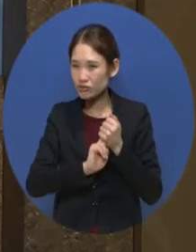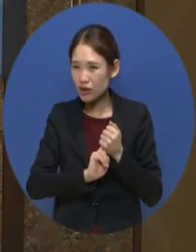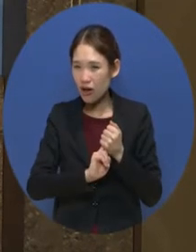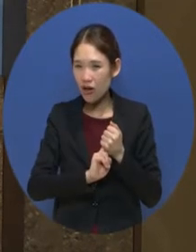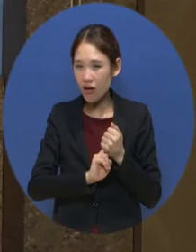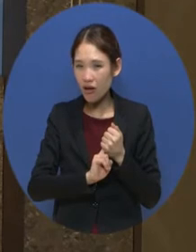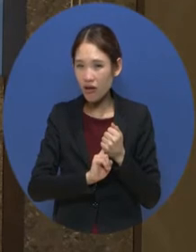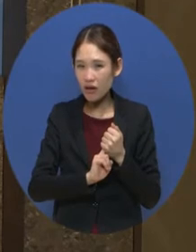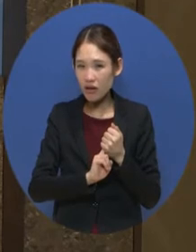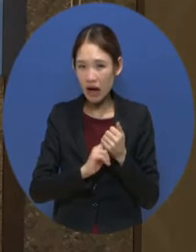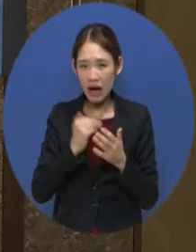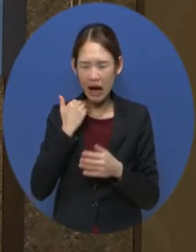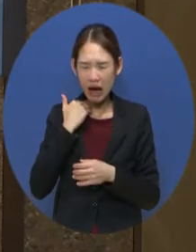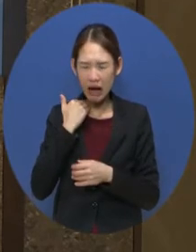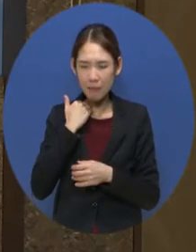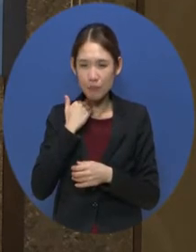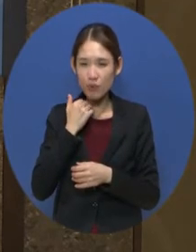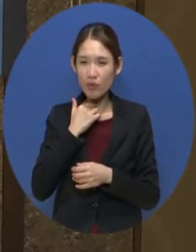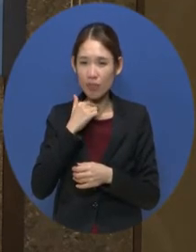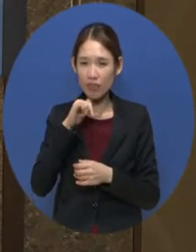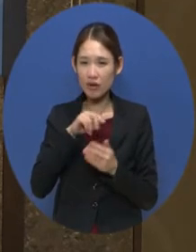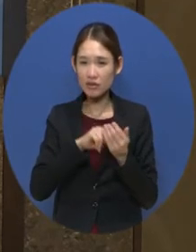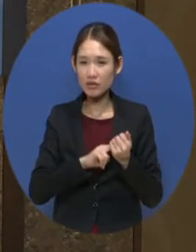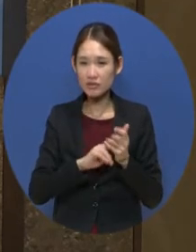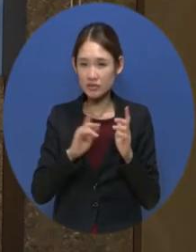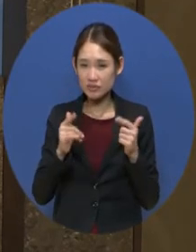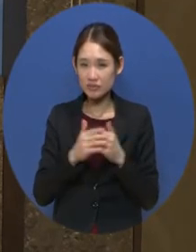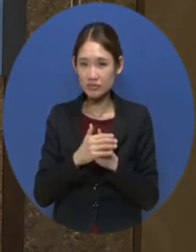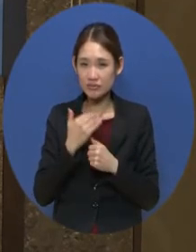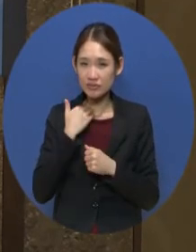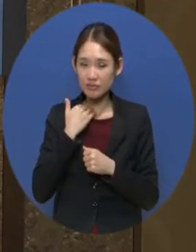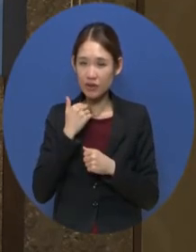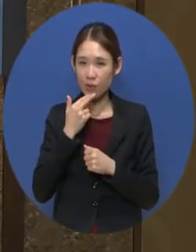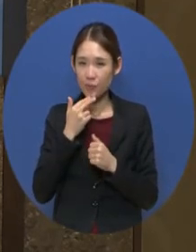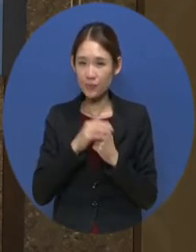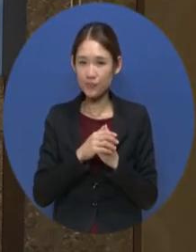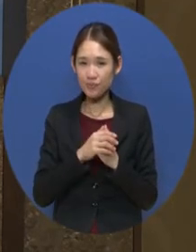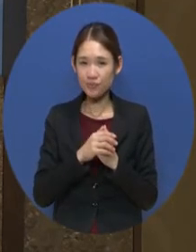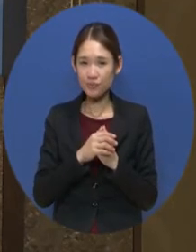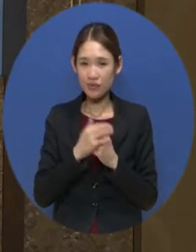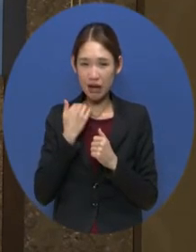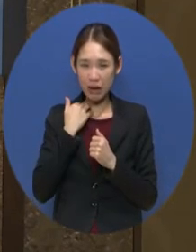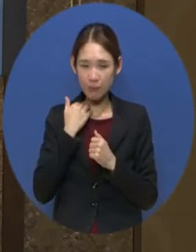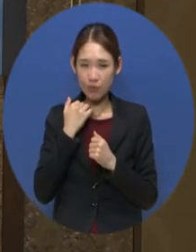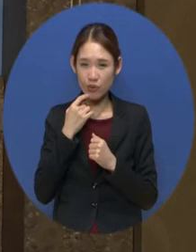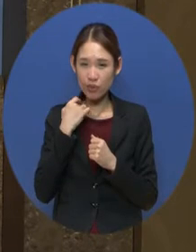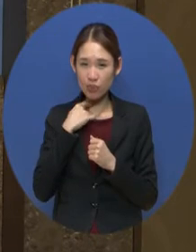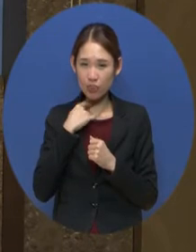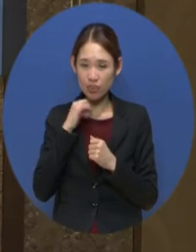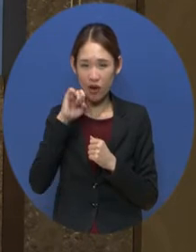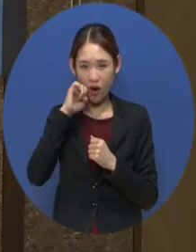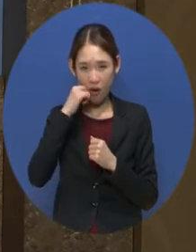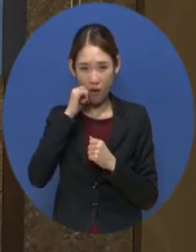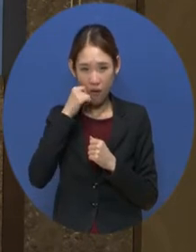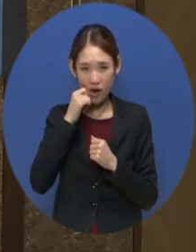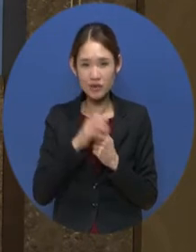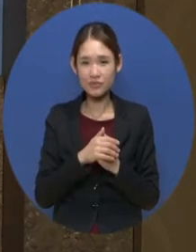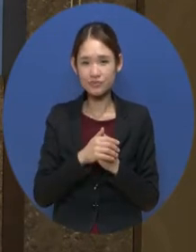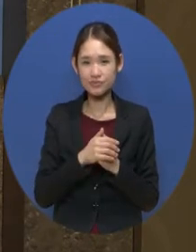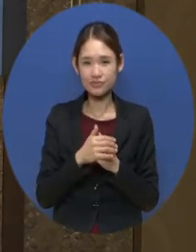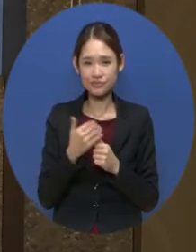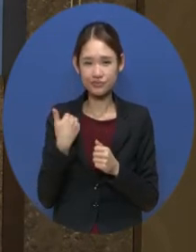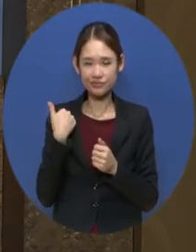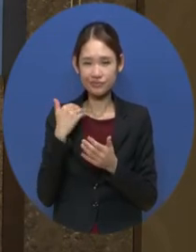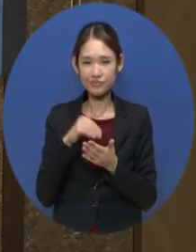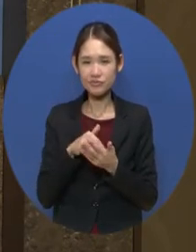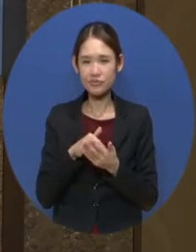감추어진 보이지 않았던 네. 감추진 않았겠죠. 감출 수가 없죠. 그래서 보이지 않았던 것도 어려움들을 좀 등한시하지